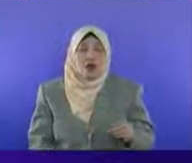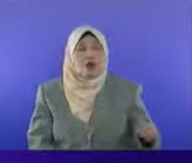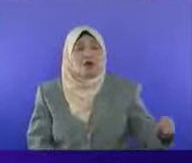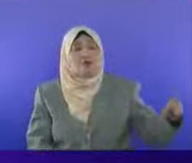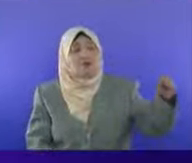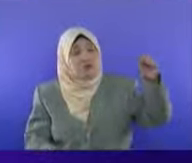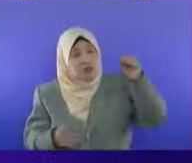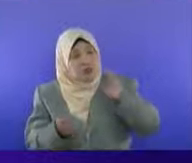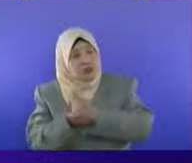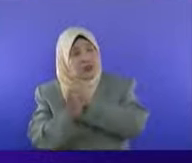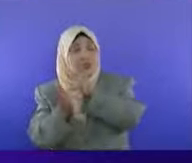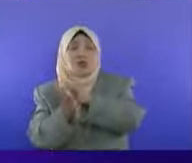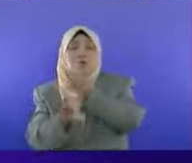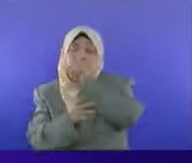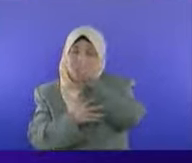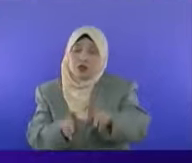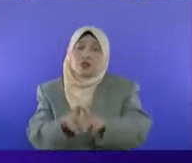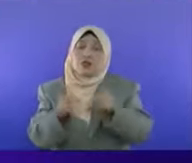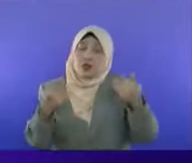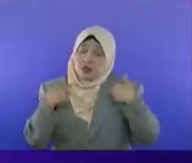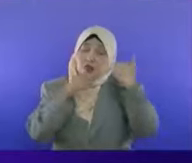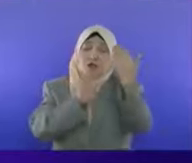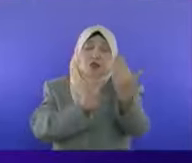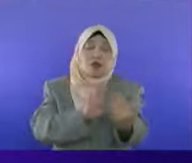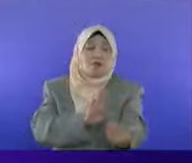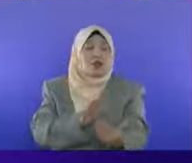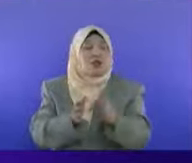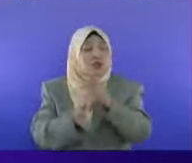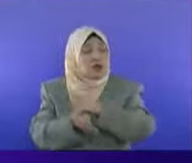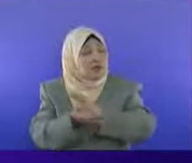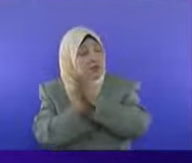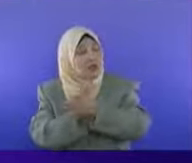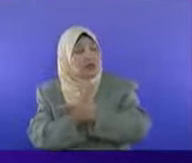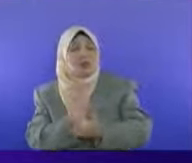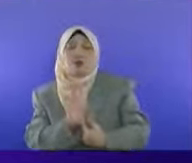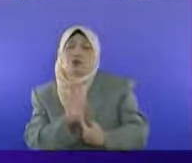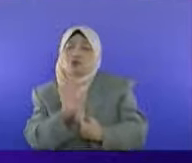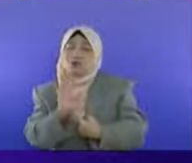مصدقا لما بين يديه وهدى